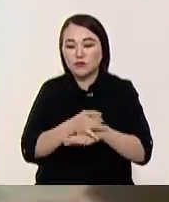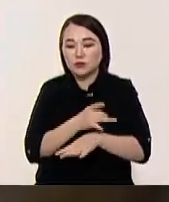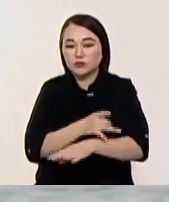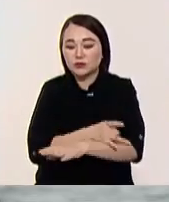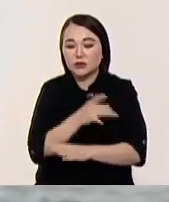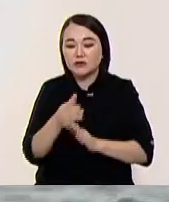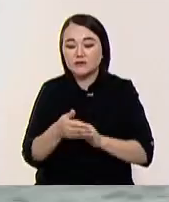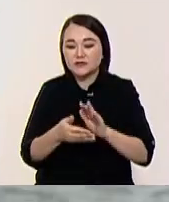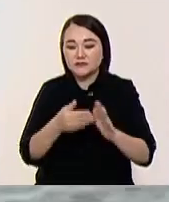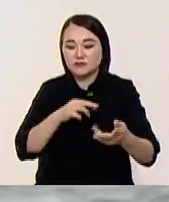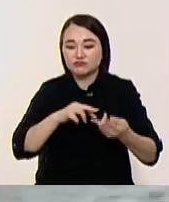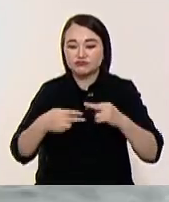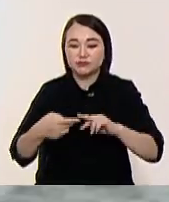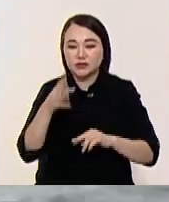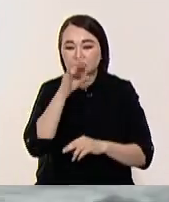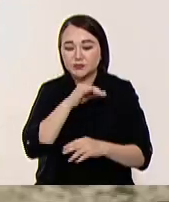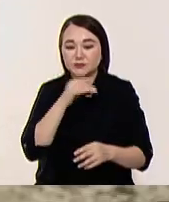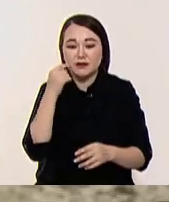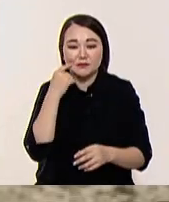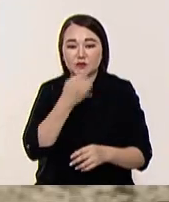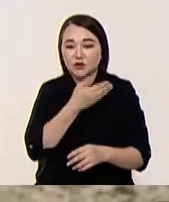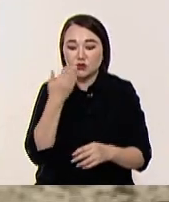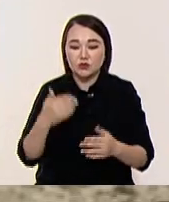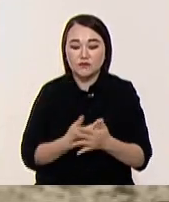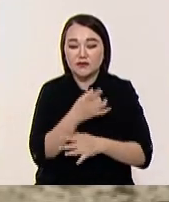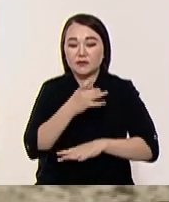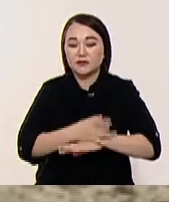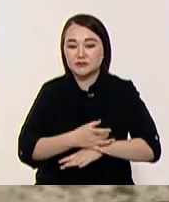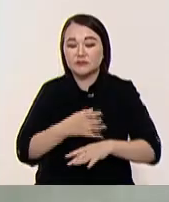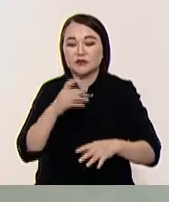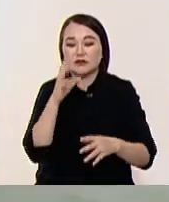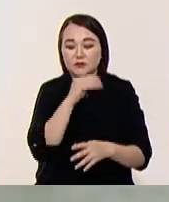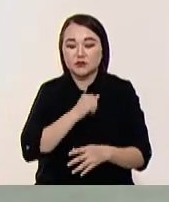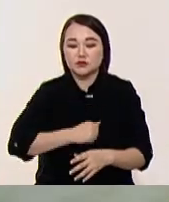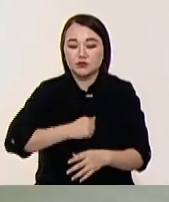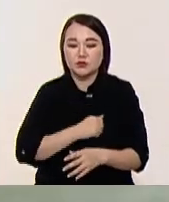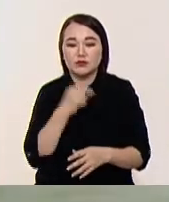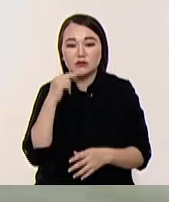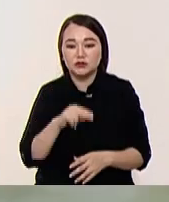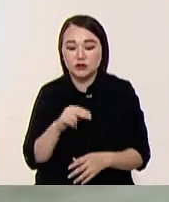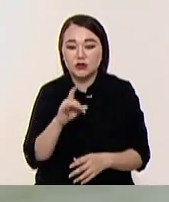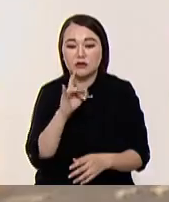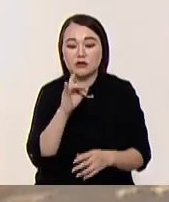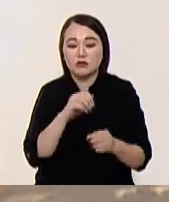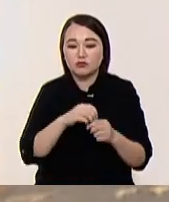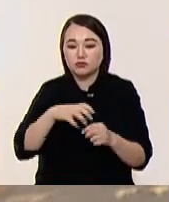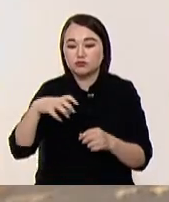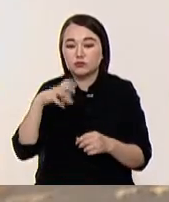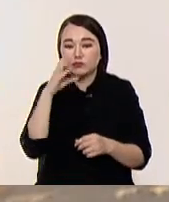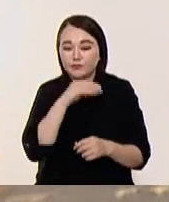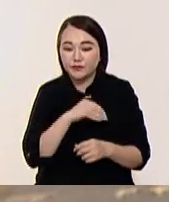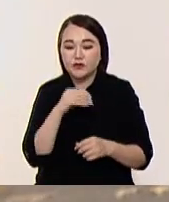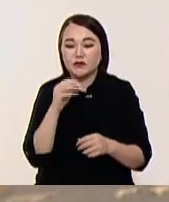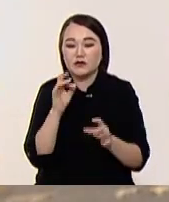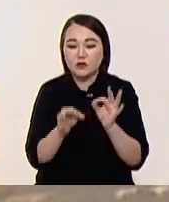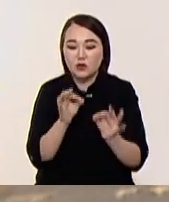их трансформацию. И вполне безобидные новообразования могут превратиться в злокачественную опухоль. В норме